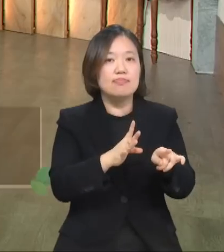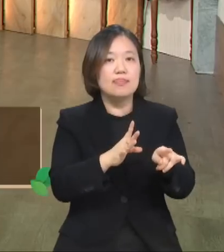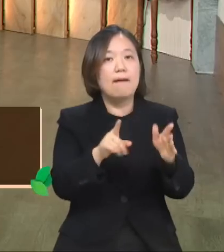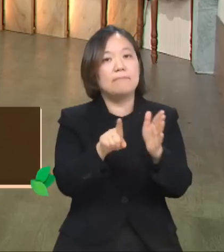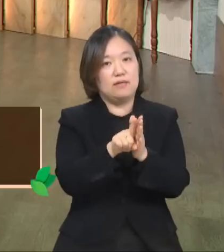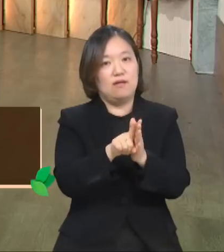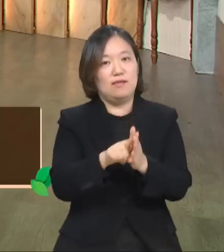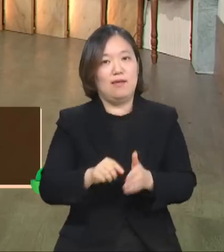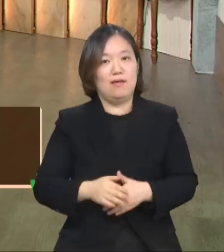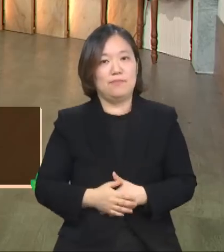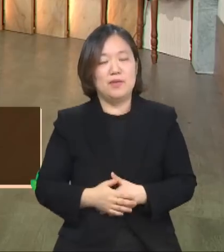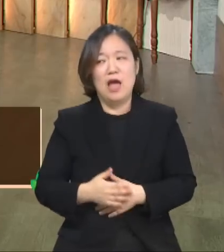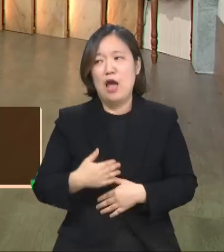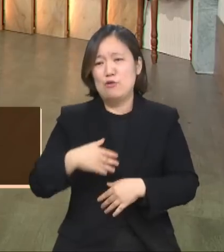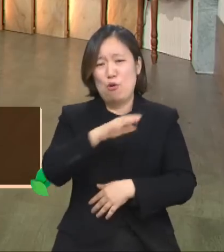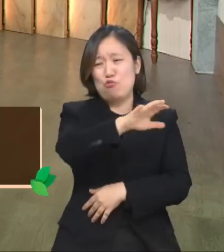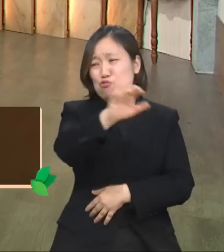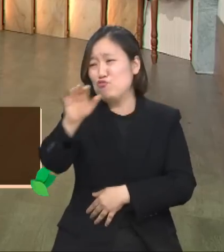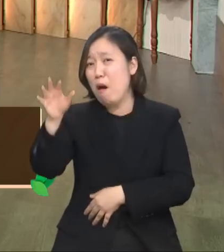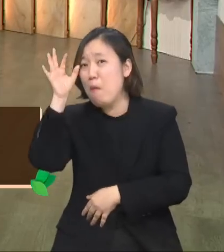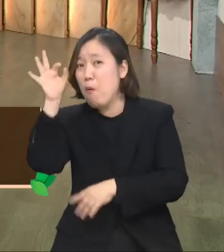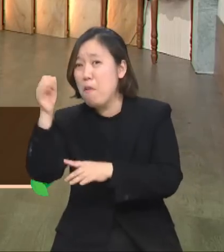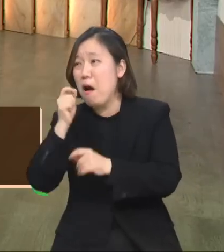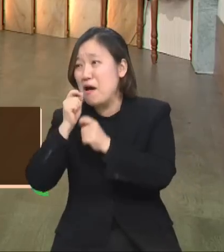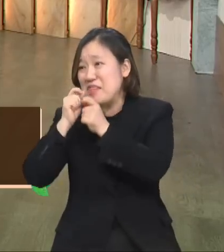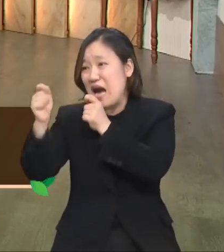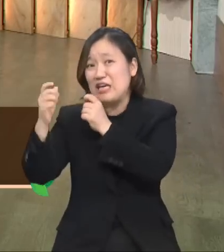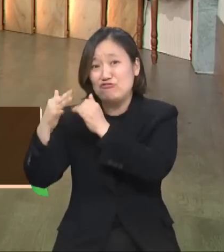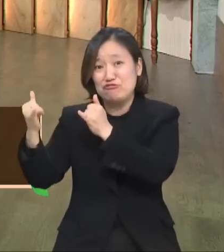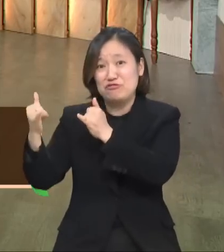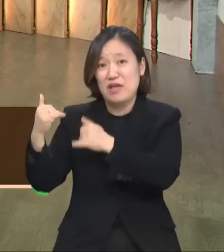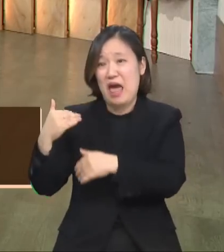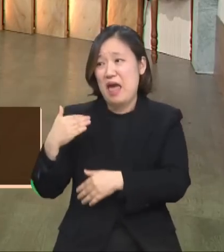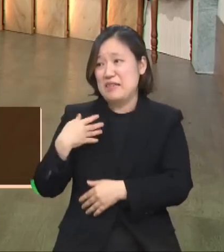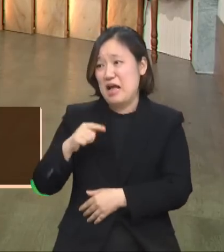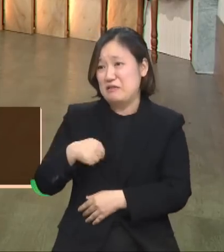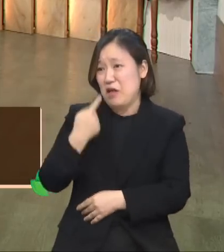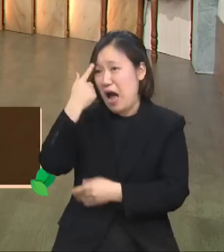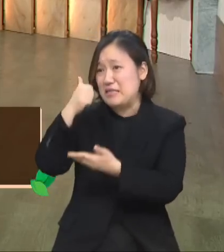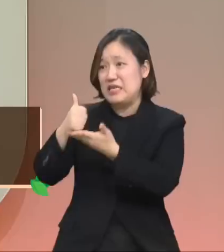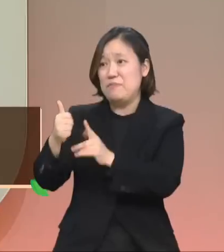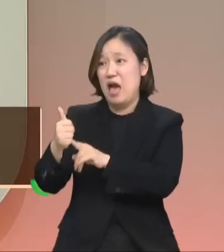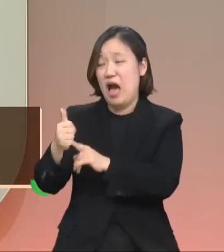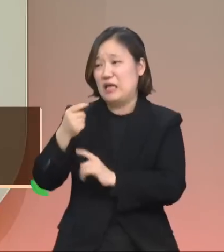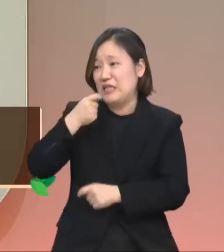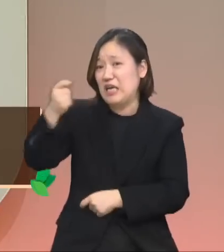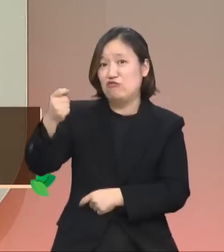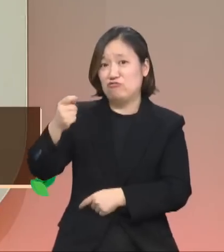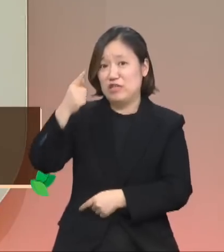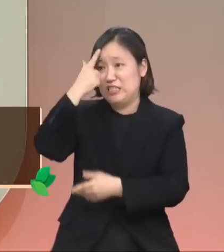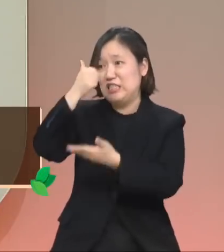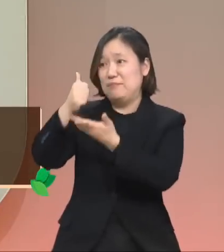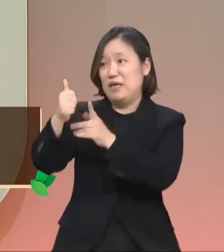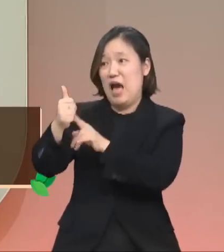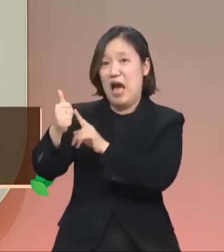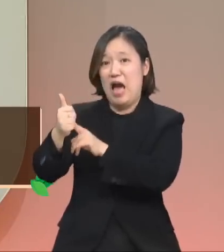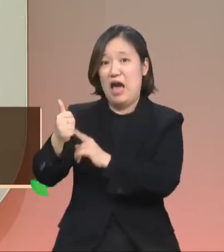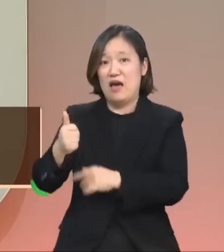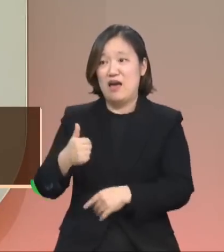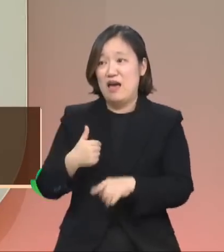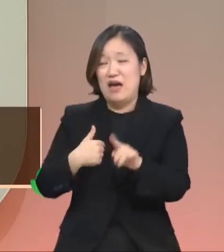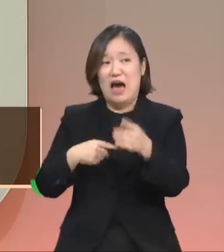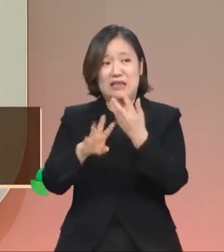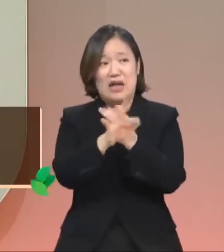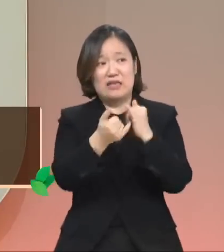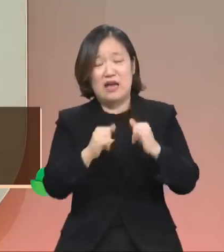사이비들 중에서 사이비들 중에서 자기 혼자 머리 깎고 자기 혼자 승복 있고 사람들한테 막